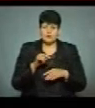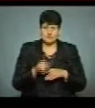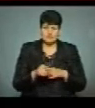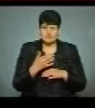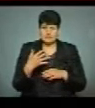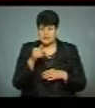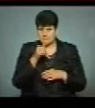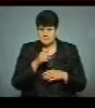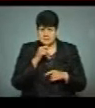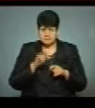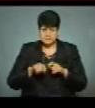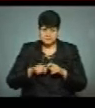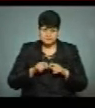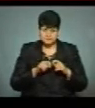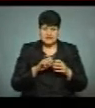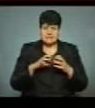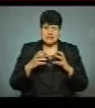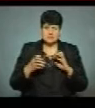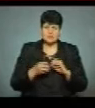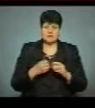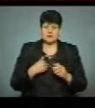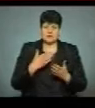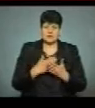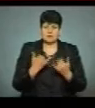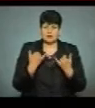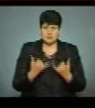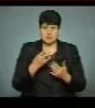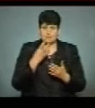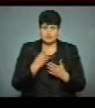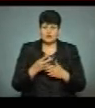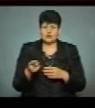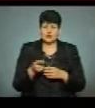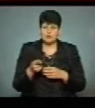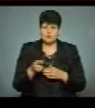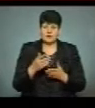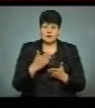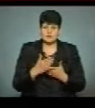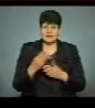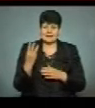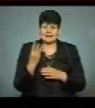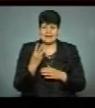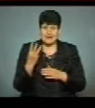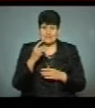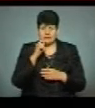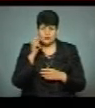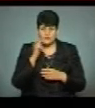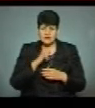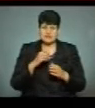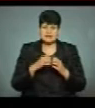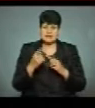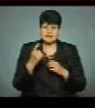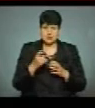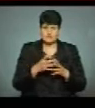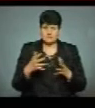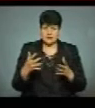кількох місяців дослідження, і за результатами ми маємо сьогодні такий показник, що Тернопіль став третім в Україні серед 100 найбільших